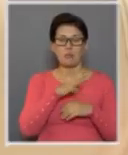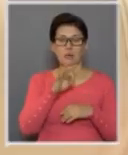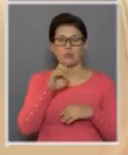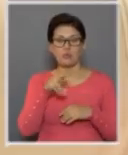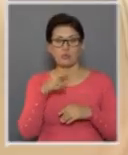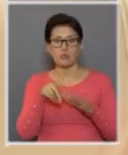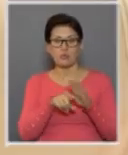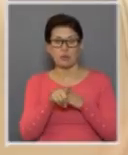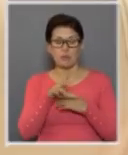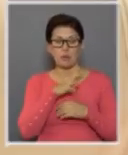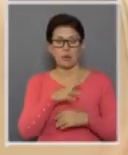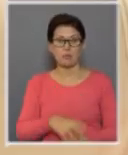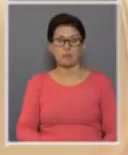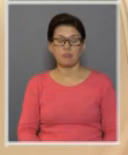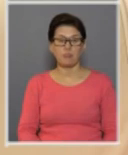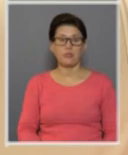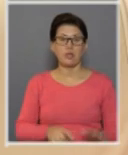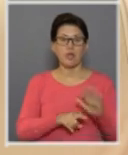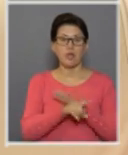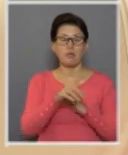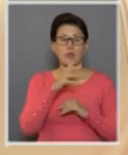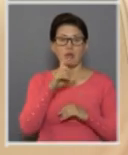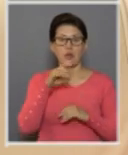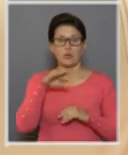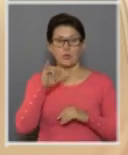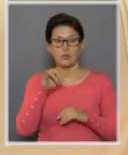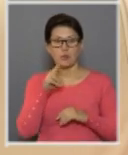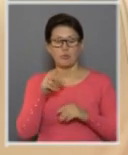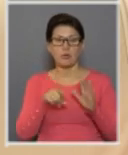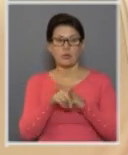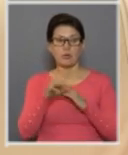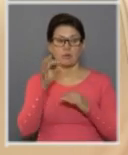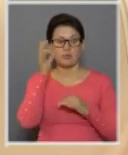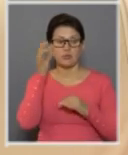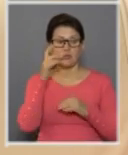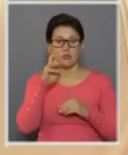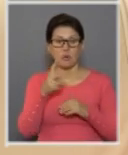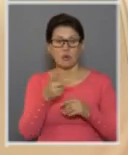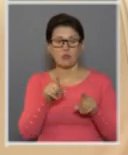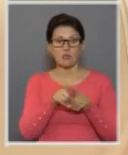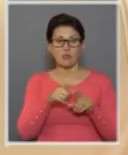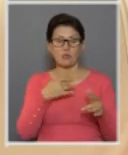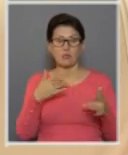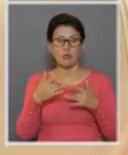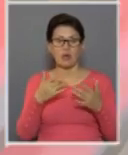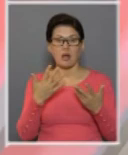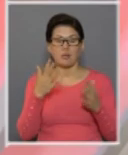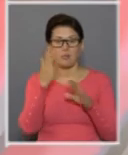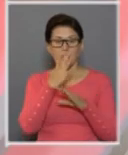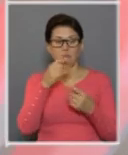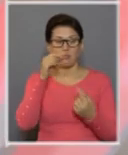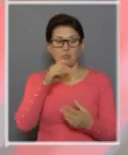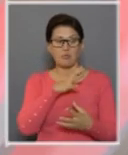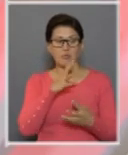бастаған шығарсың. Иә, ең басында YouTube-тан бастадық. Мен мысықтың рөлін алып сомдадым. Мысыққа қаншалықты табиғатың